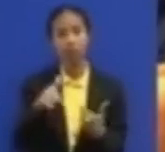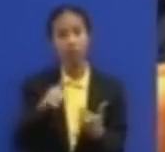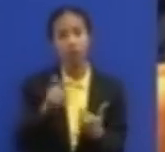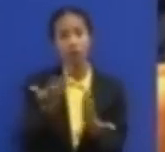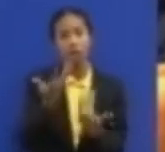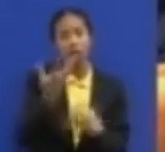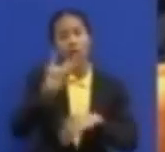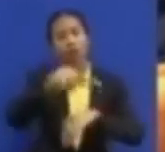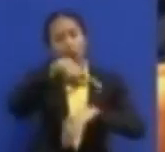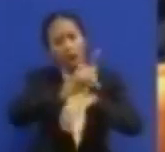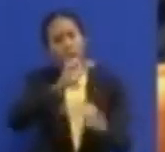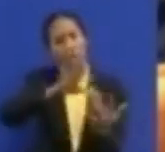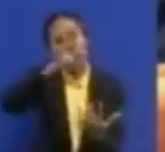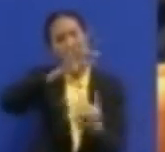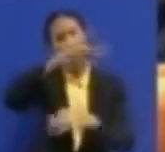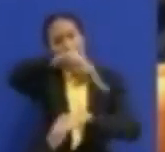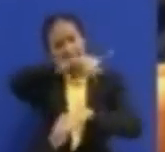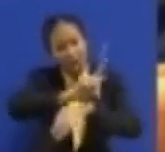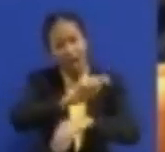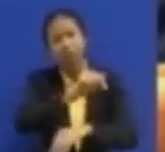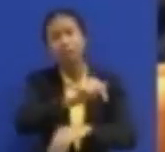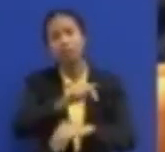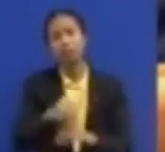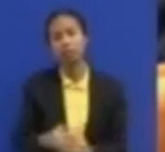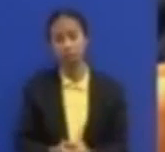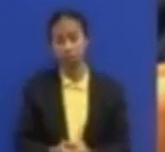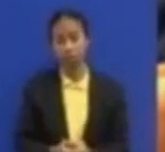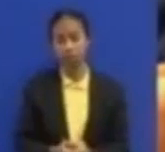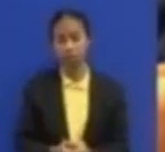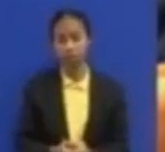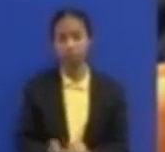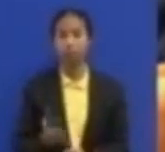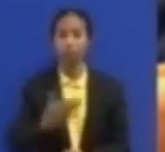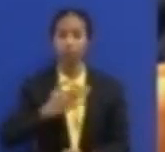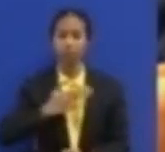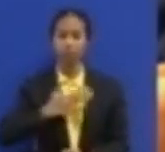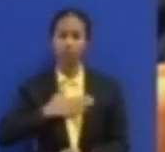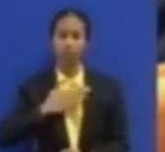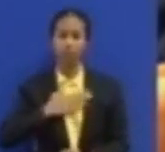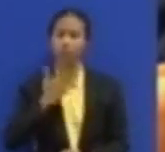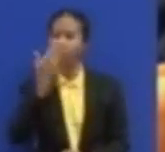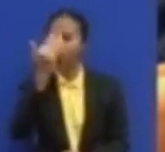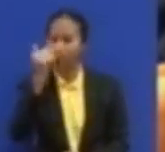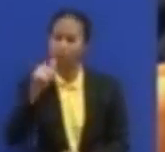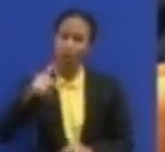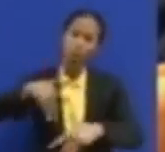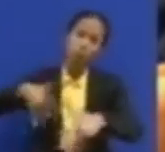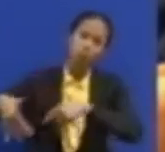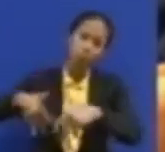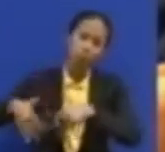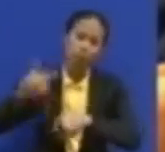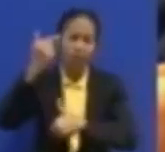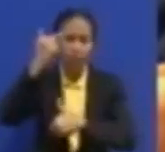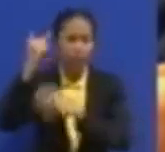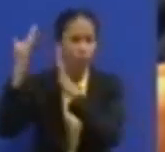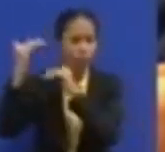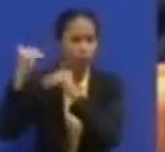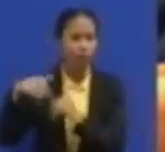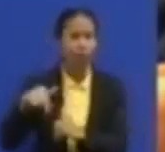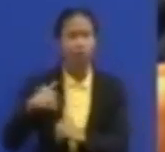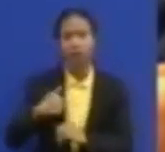ฝ่ายนิติบัญญัติไม่ได้ผมไม่แปลกใจเลยว่าทำไมประชาชนถึงฝากความหวังไว้กับตัวแทนของเขาไ